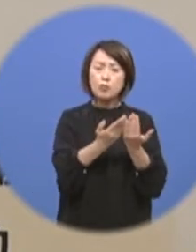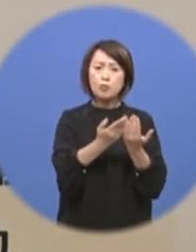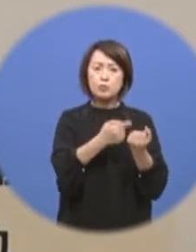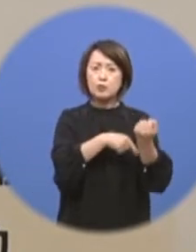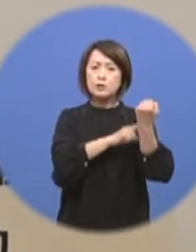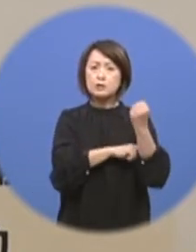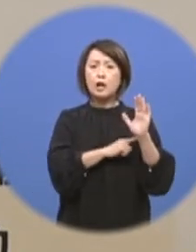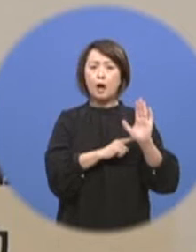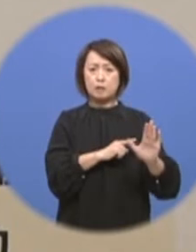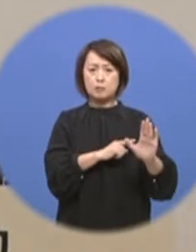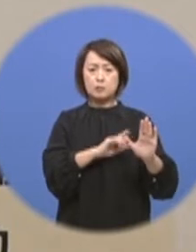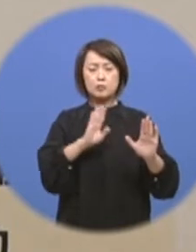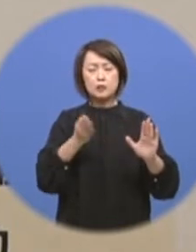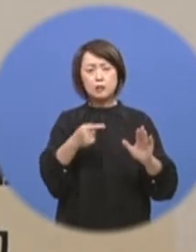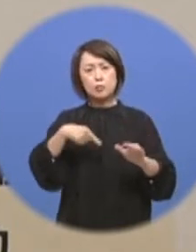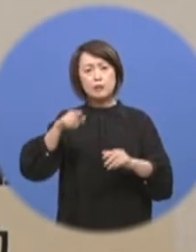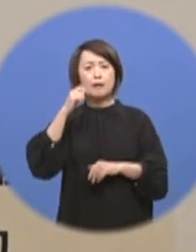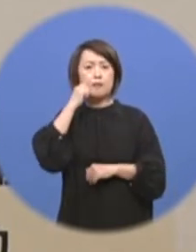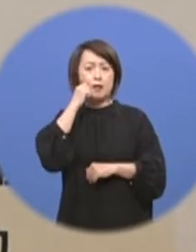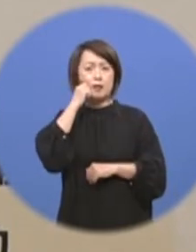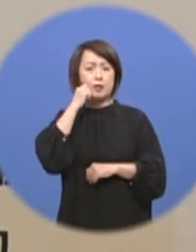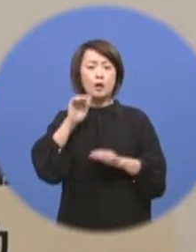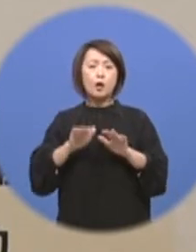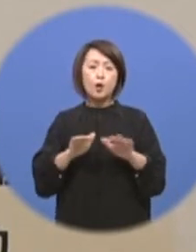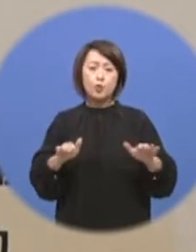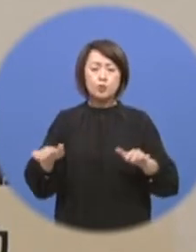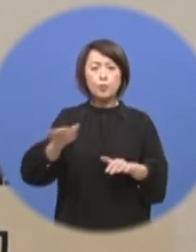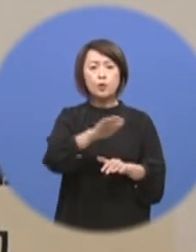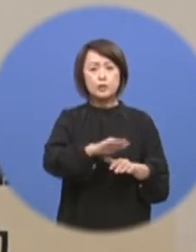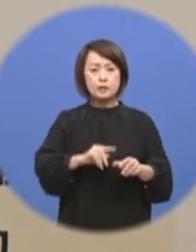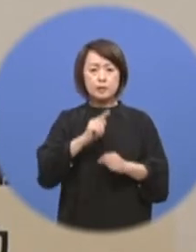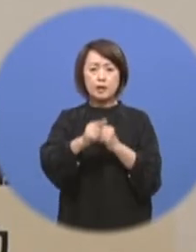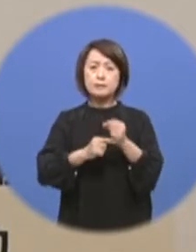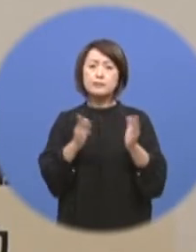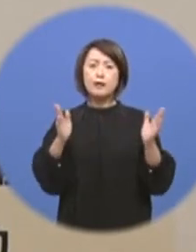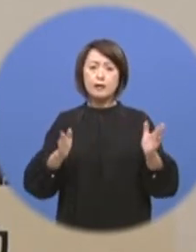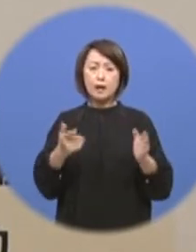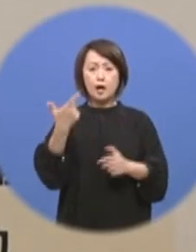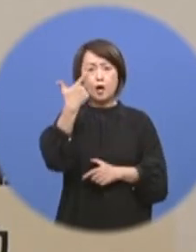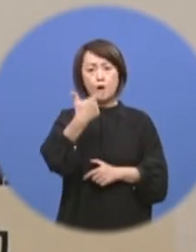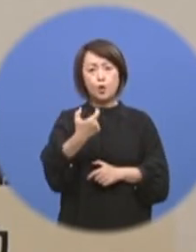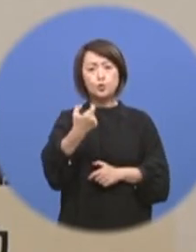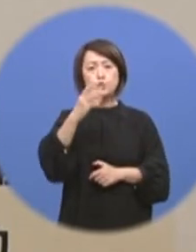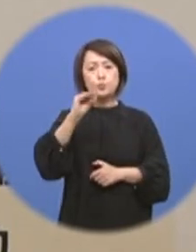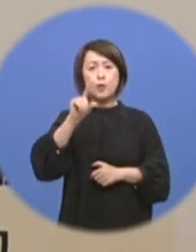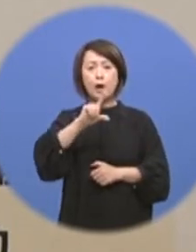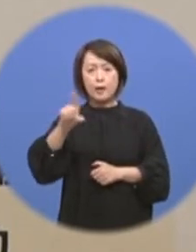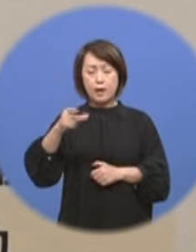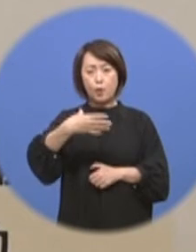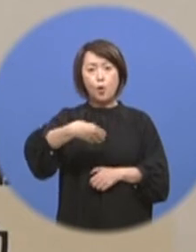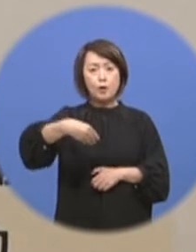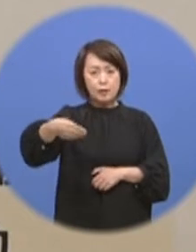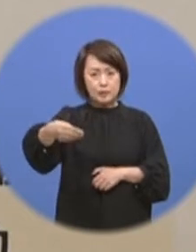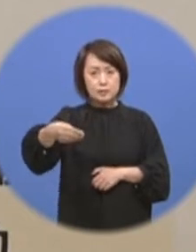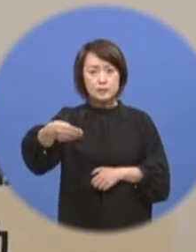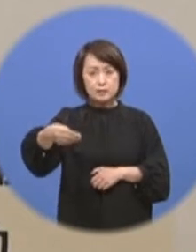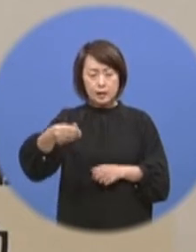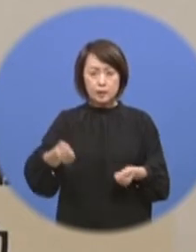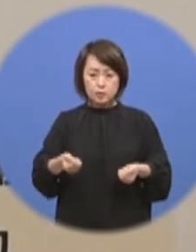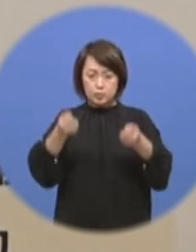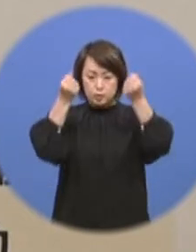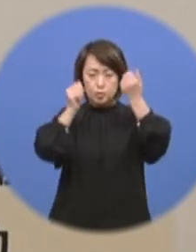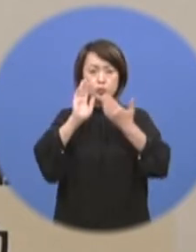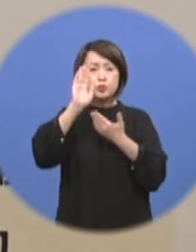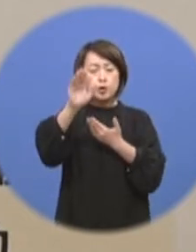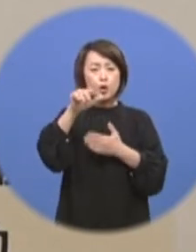いけないそういうこともサンタ時にはですね年間60万円をお貸しして和歌山で仕事をして